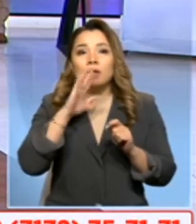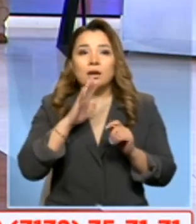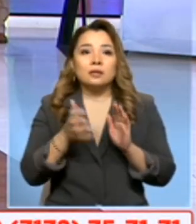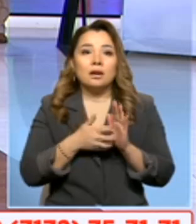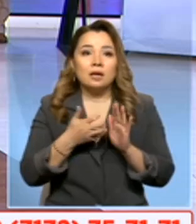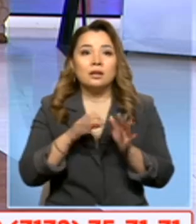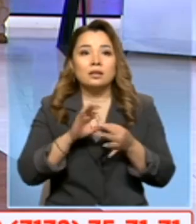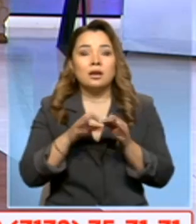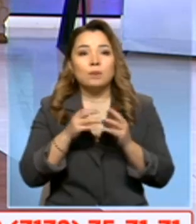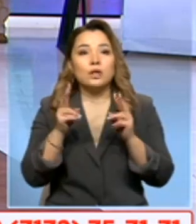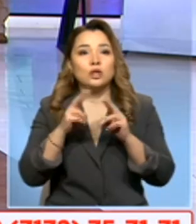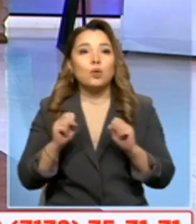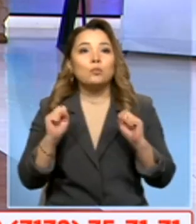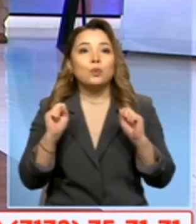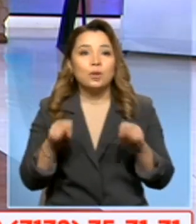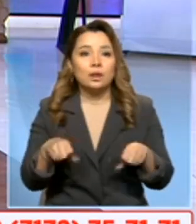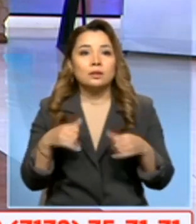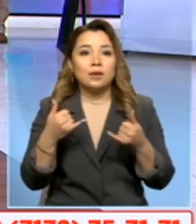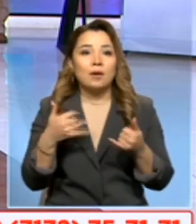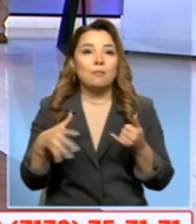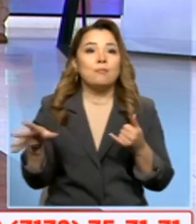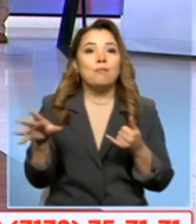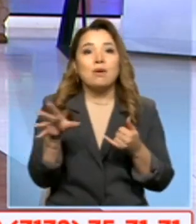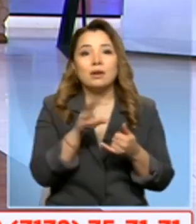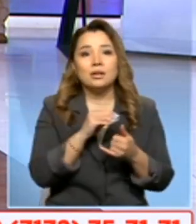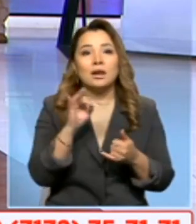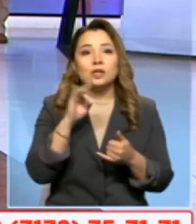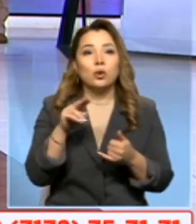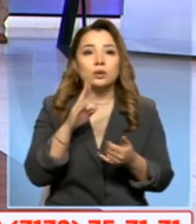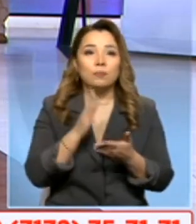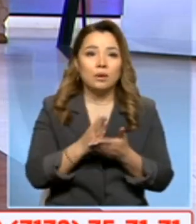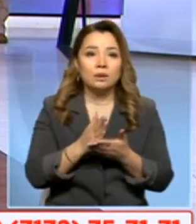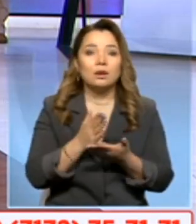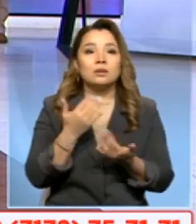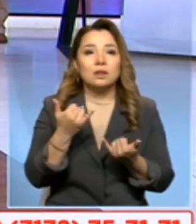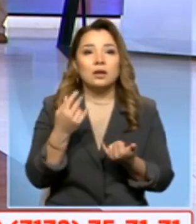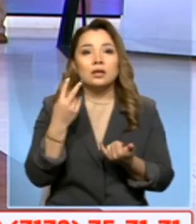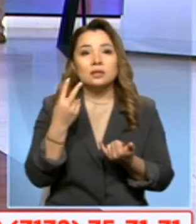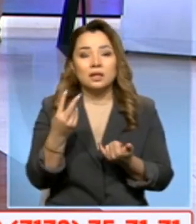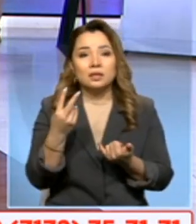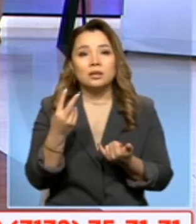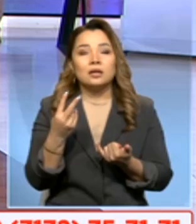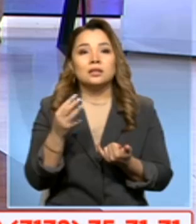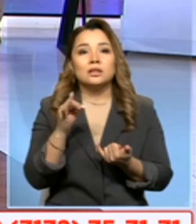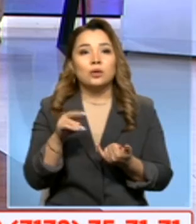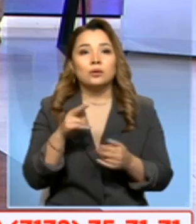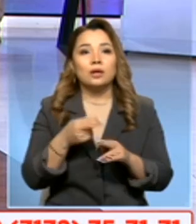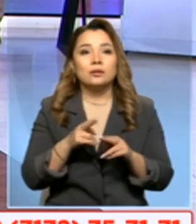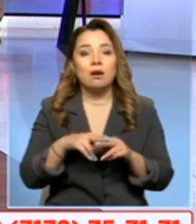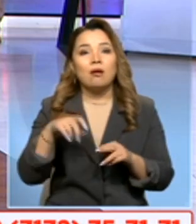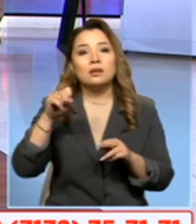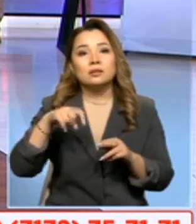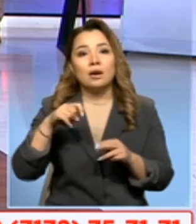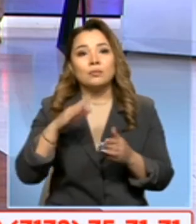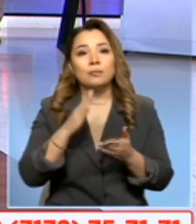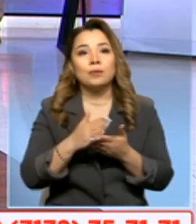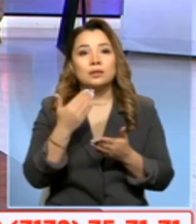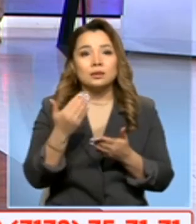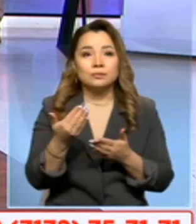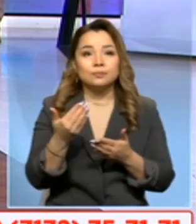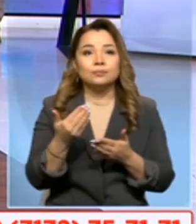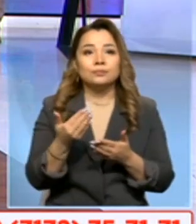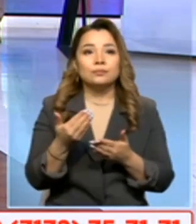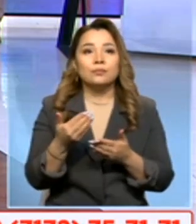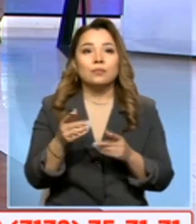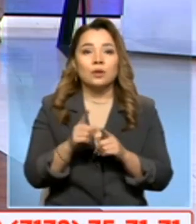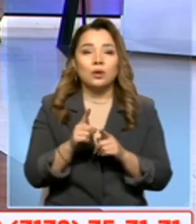жоқ па, тексеруімізге болады. Барлықтарыңызда йод бар, йодтың негізінде екі түр, йодтың тамшы түрі бар.